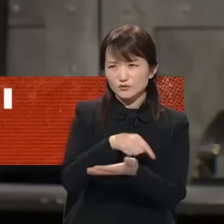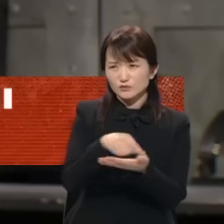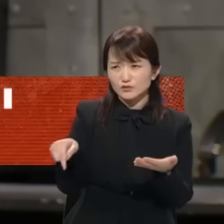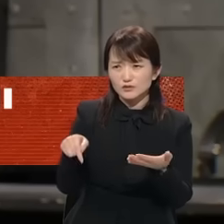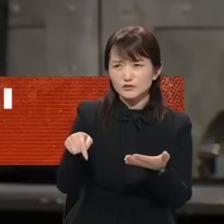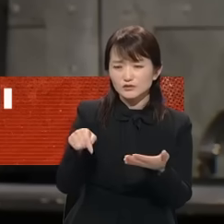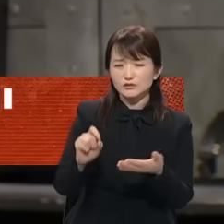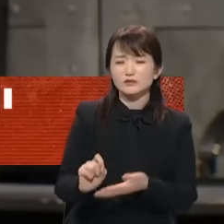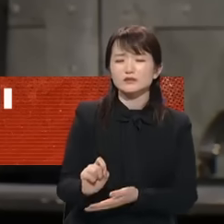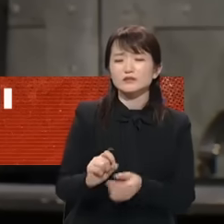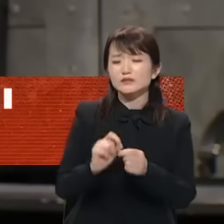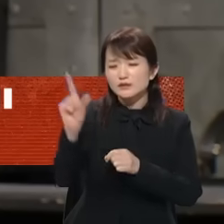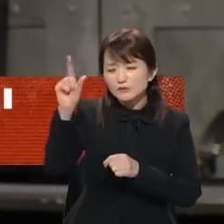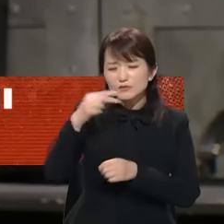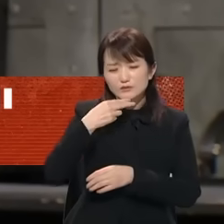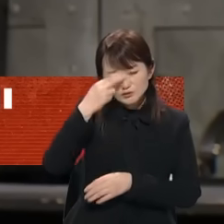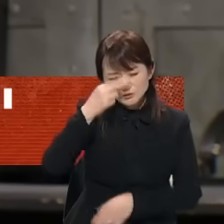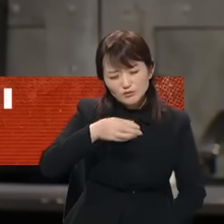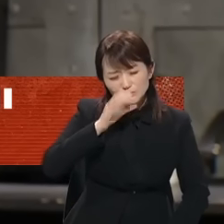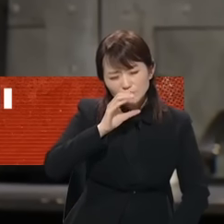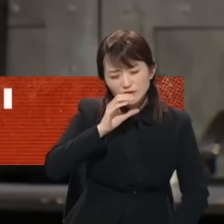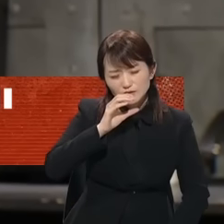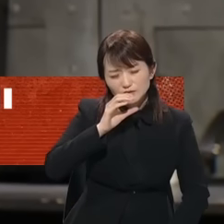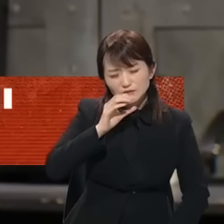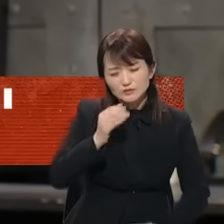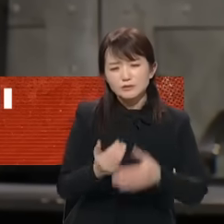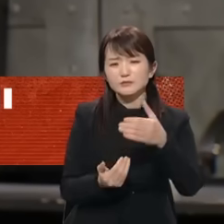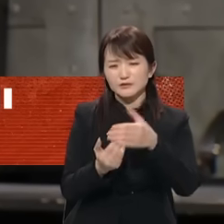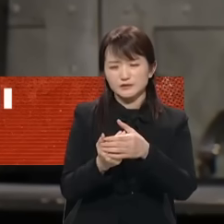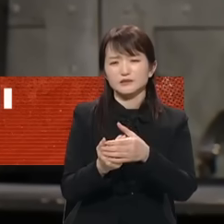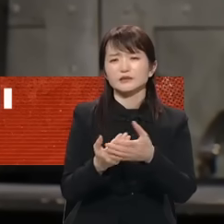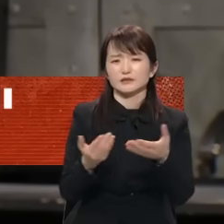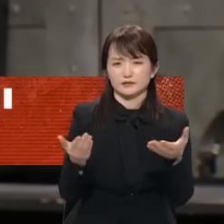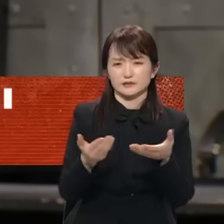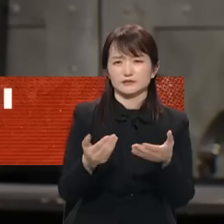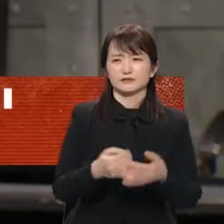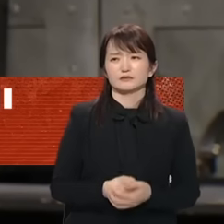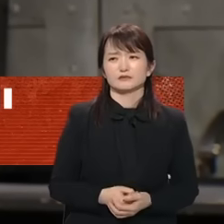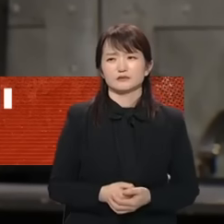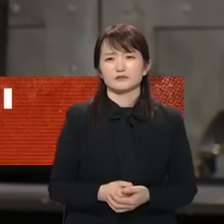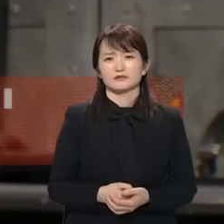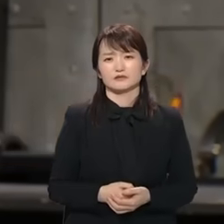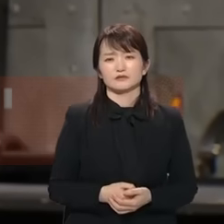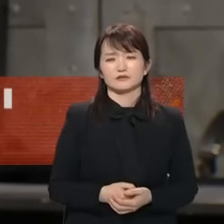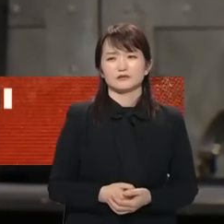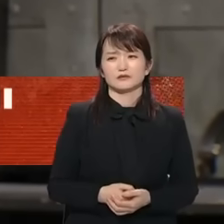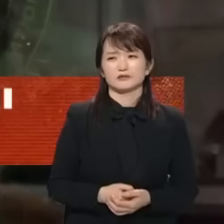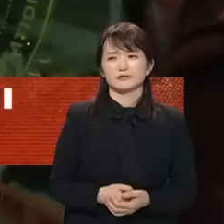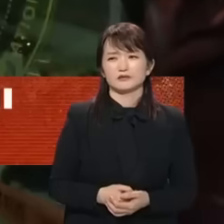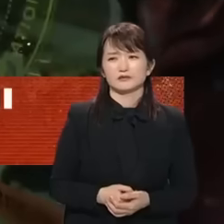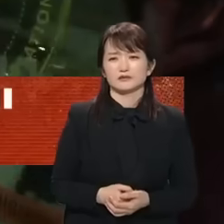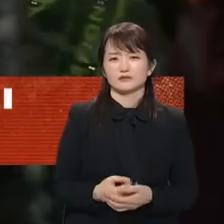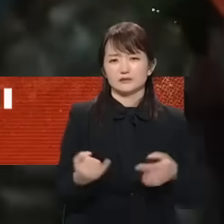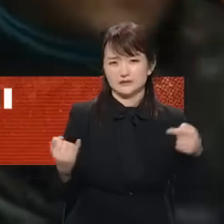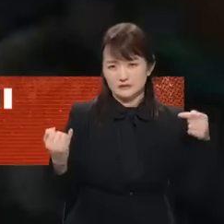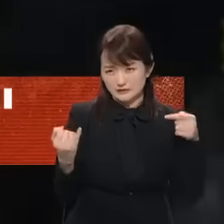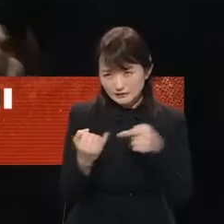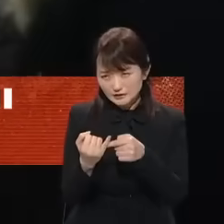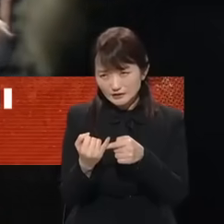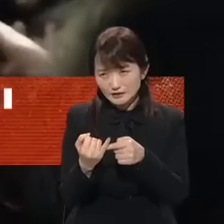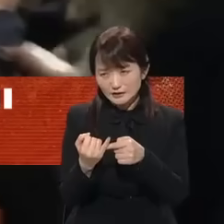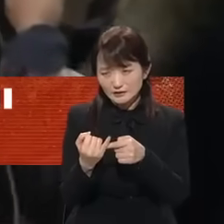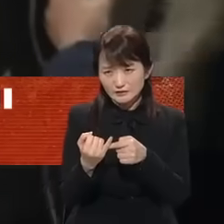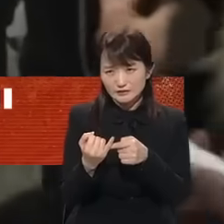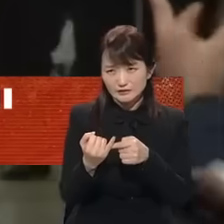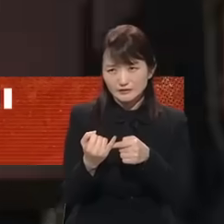술만 시고 저지른 폭력성 범죄였다 겁니다 그게 결국에는이 살인과 못 정말 정말 이룰 수 없는 생각할 수 없는